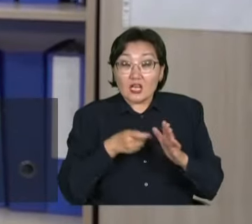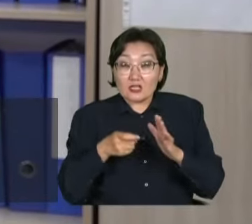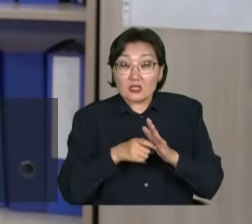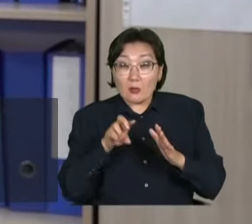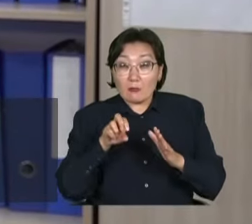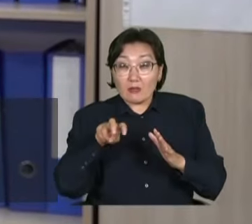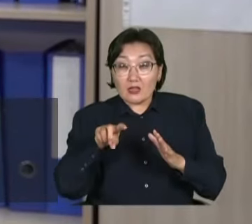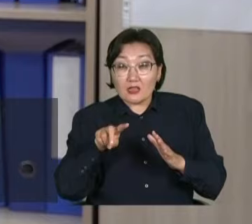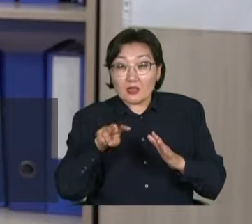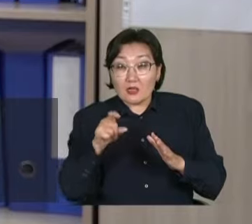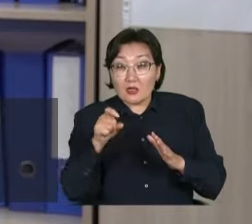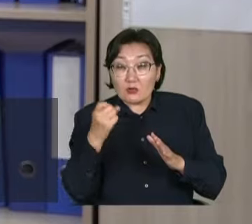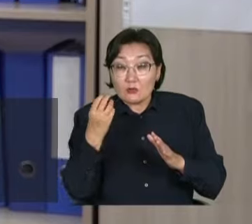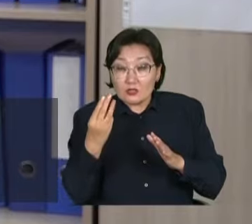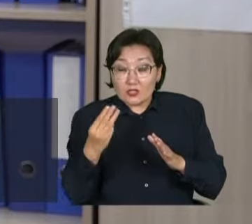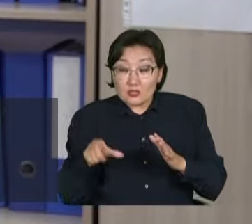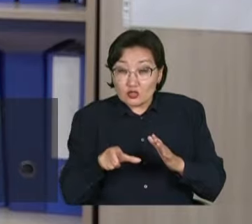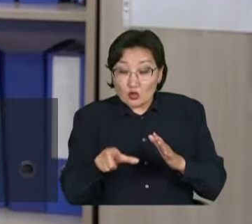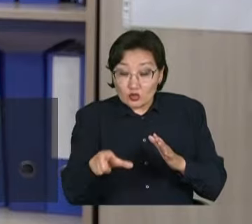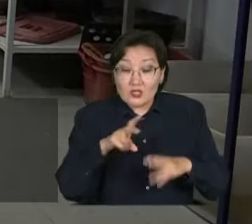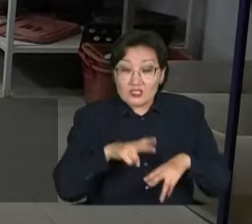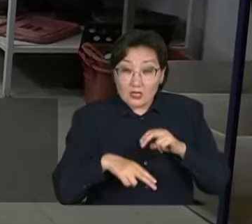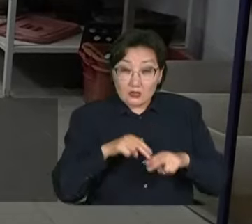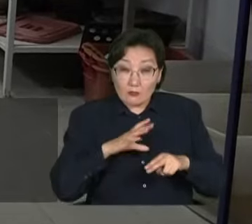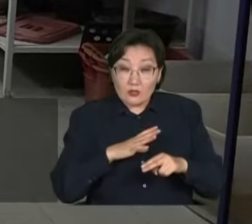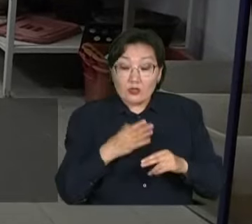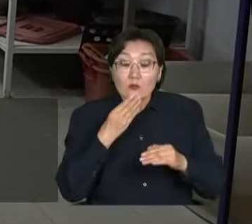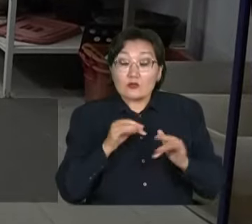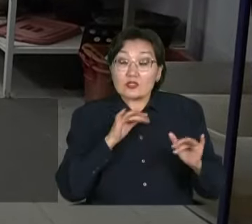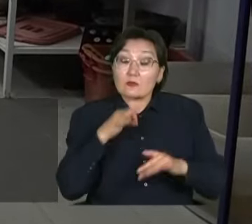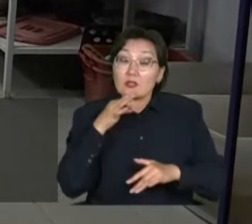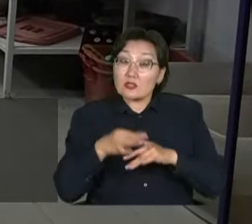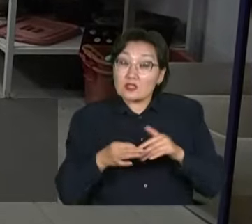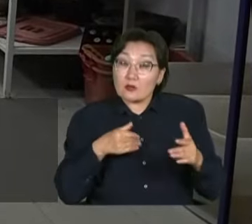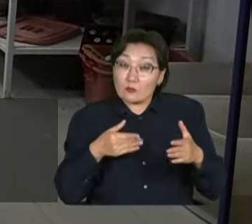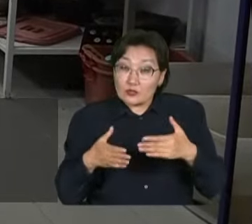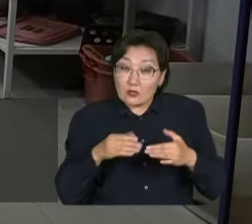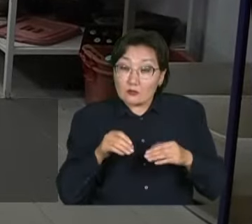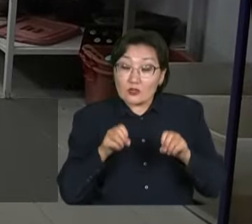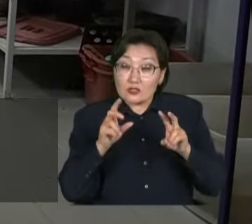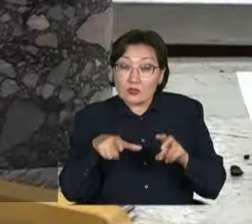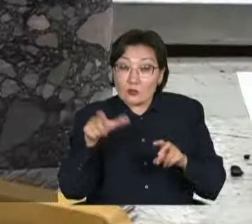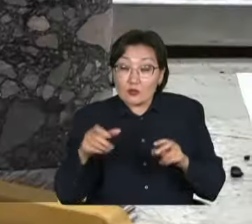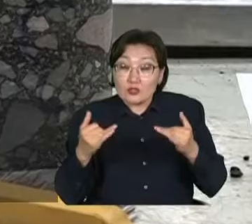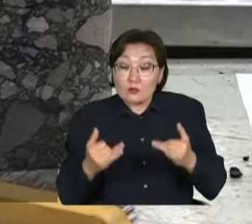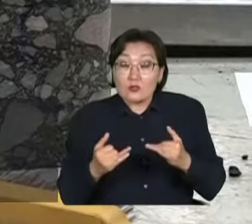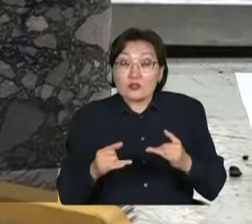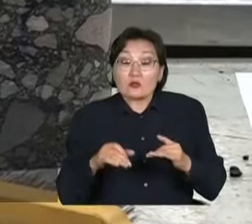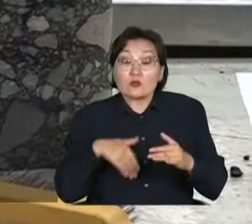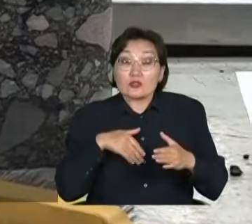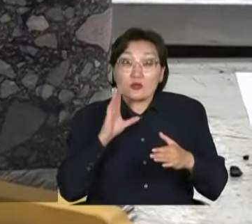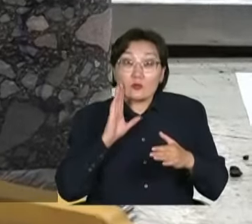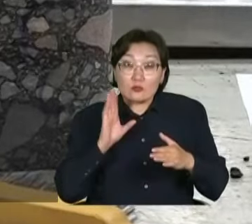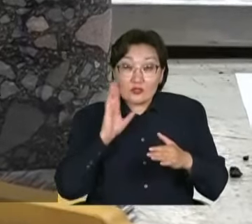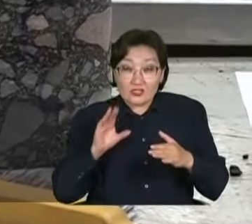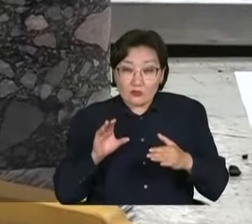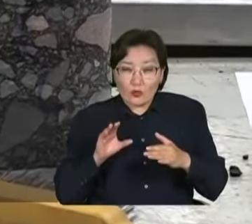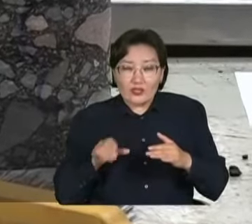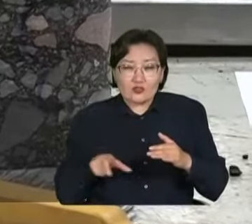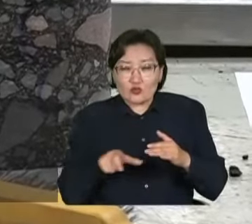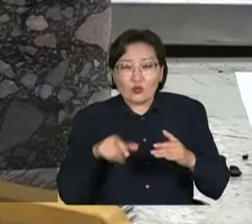Балқаш, Қарағанды-Балқаш объектілерінен жол салдым. Өз ісіне жауапкершілікпен қарайтын маман иесі бүгінде жол активтері ұлттық сапа